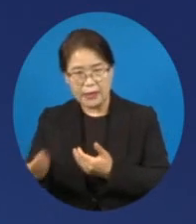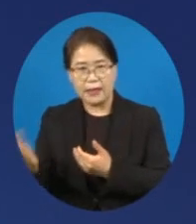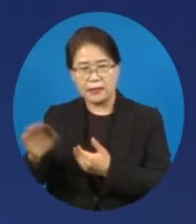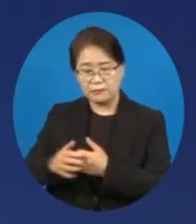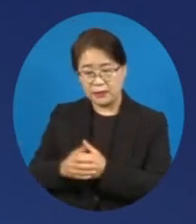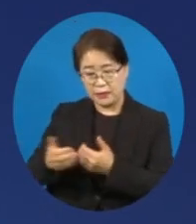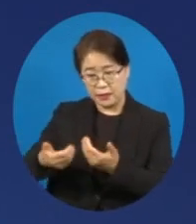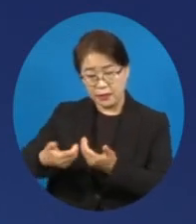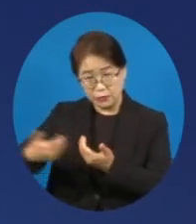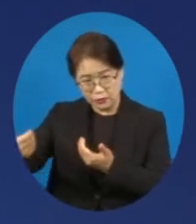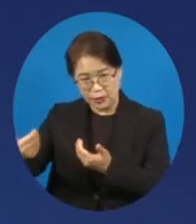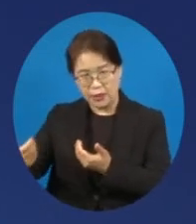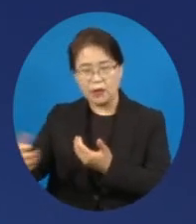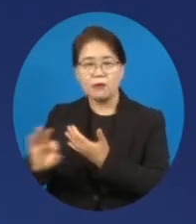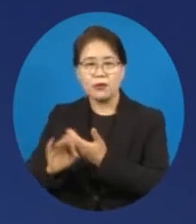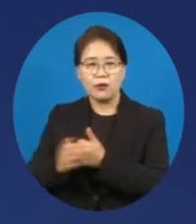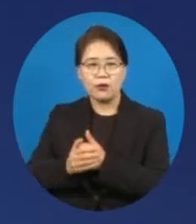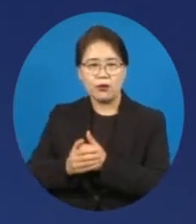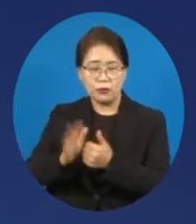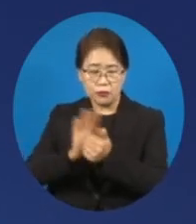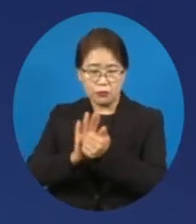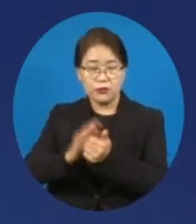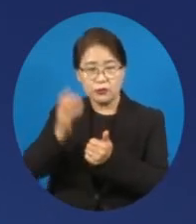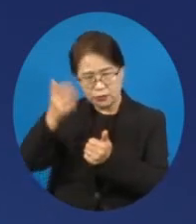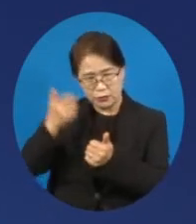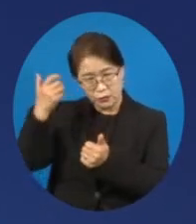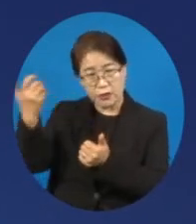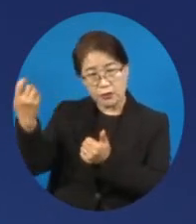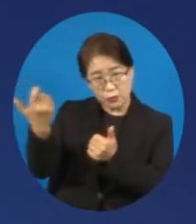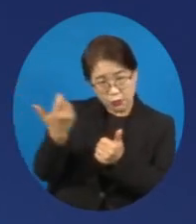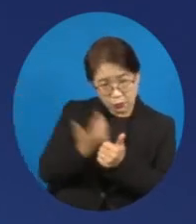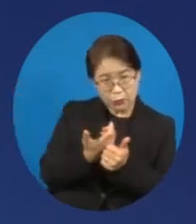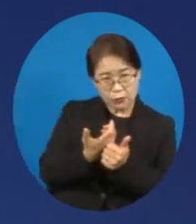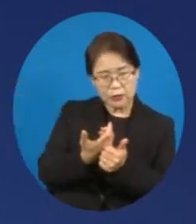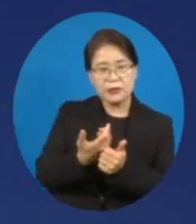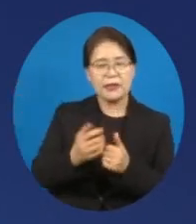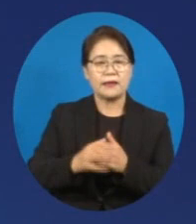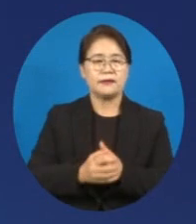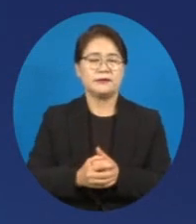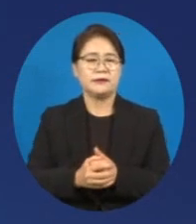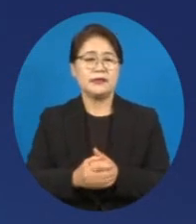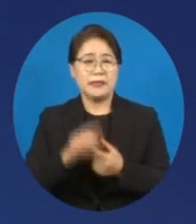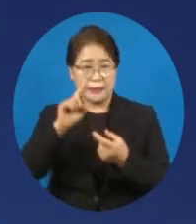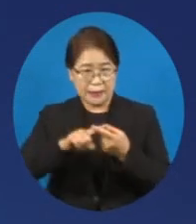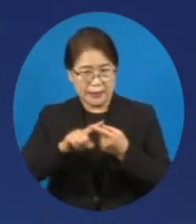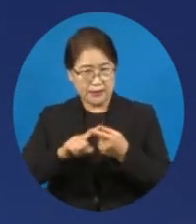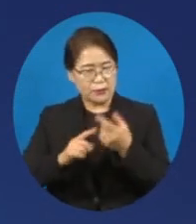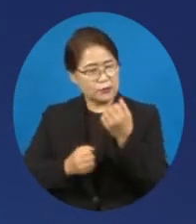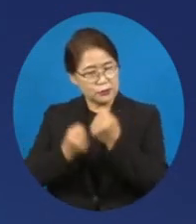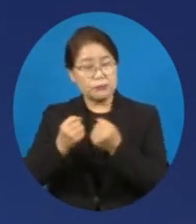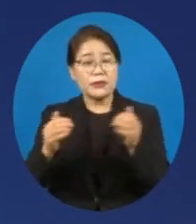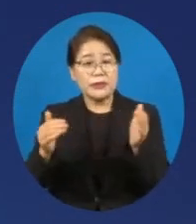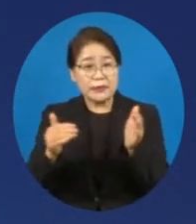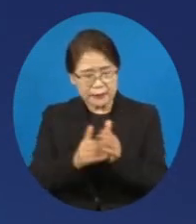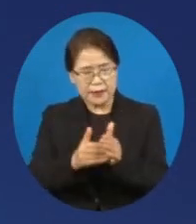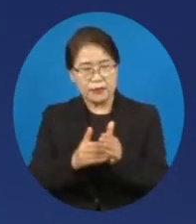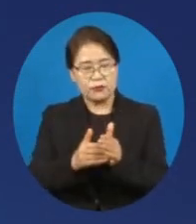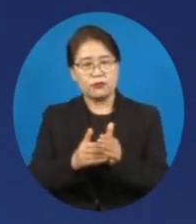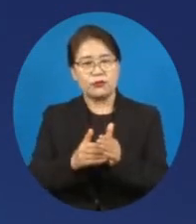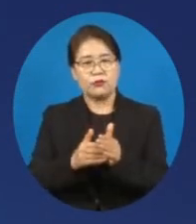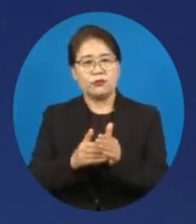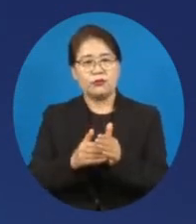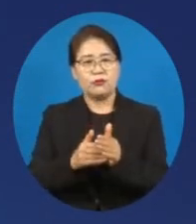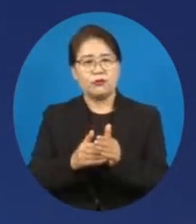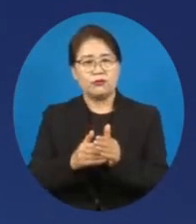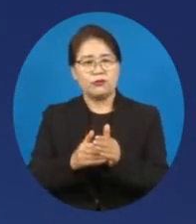내가 하면 보혜사 성령님이 오신다 그 보혜사 성령님에 대해서 말씀하시고 난 다음에